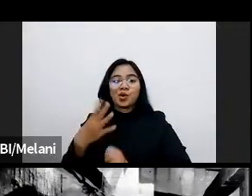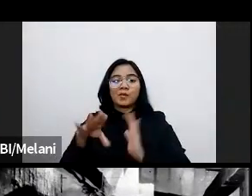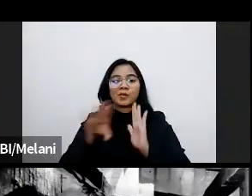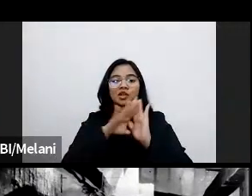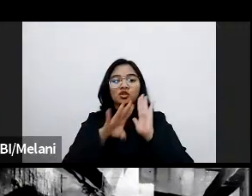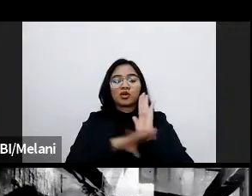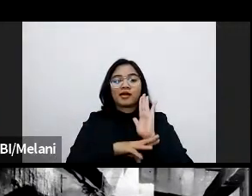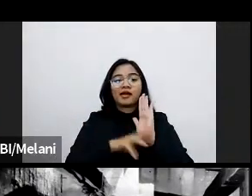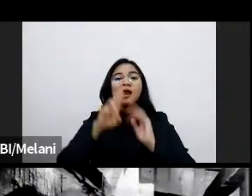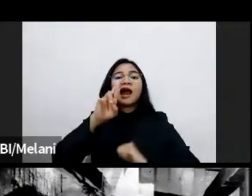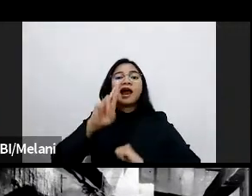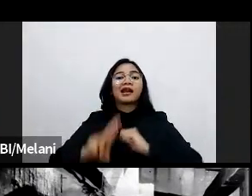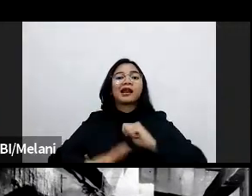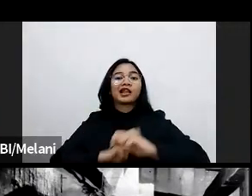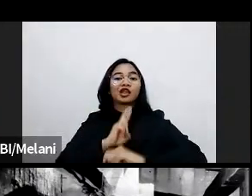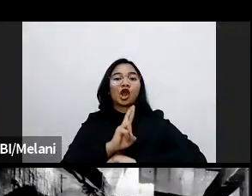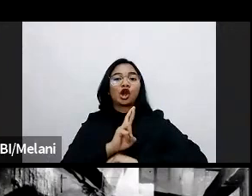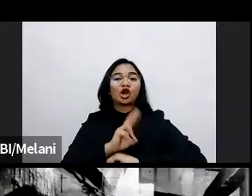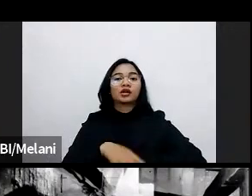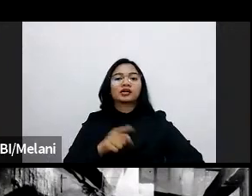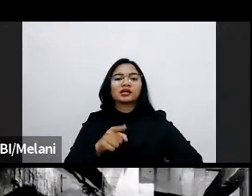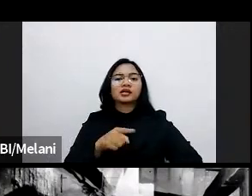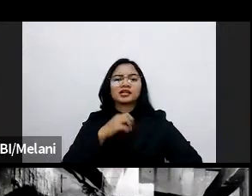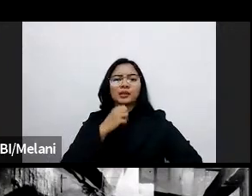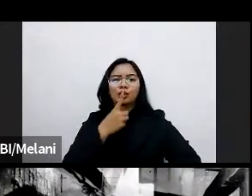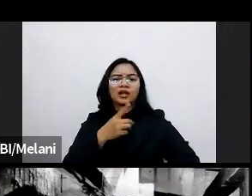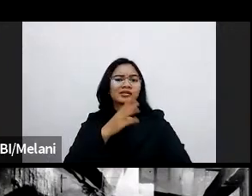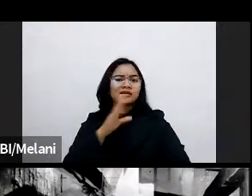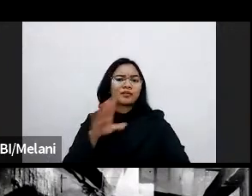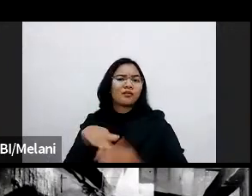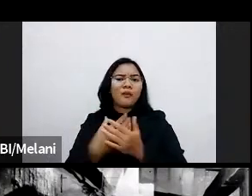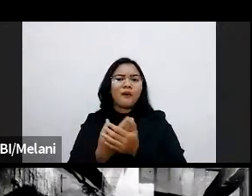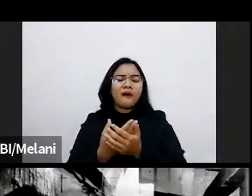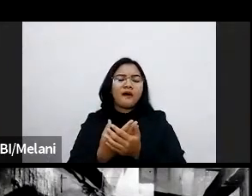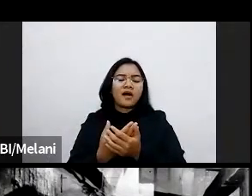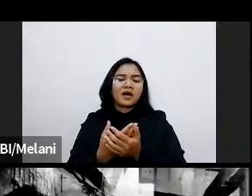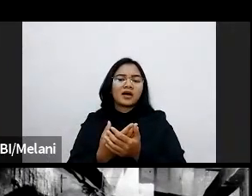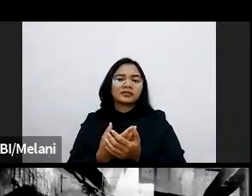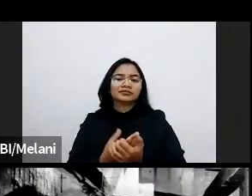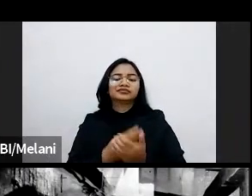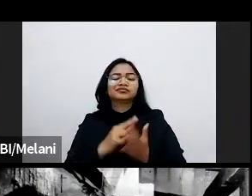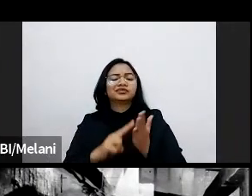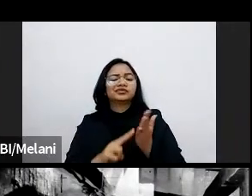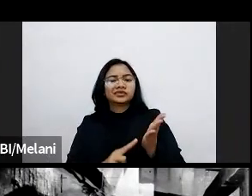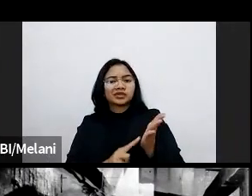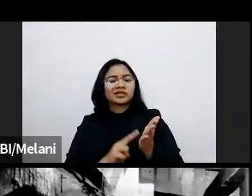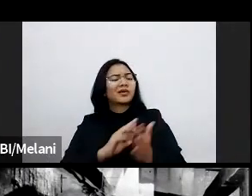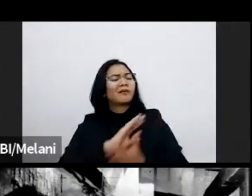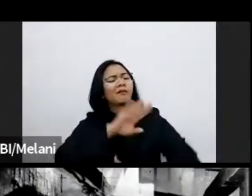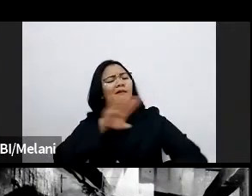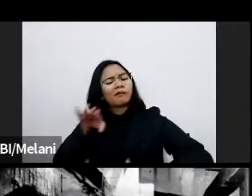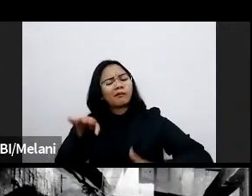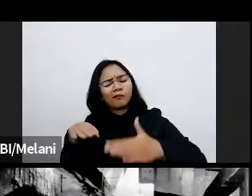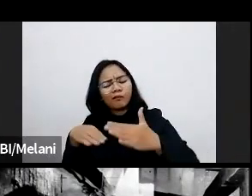kode perilaku. Di situ sih disebutkan semuanya civitas, seluruh civitas akademia gitu.